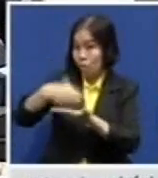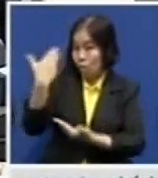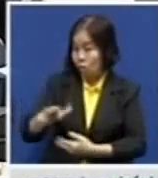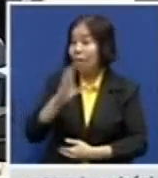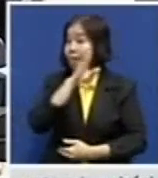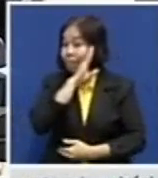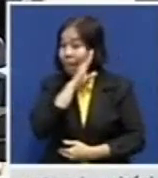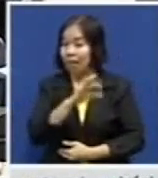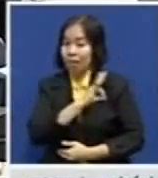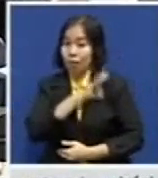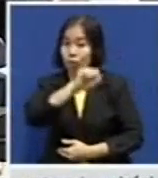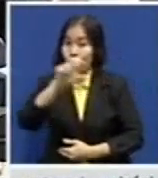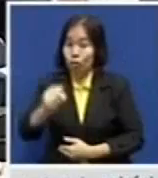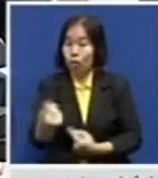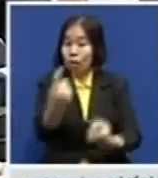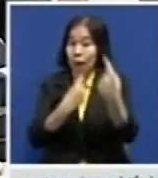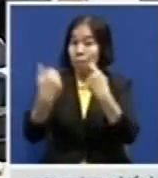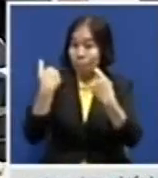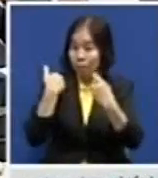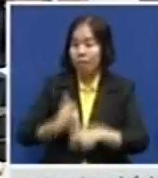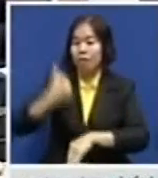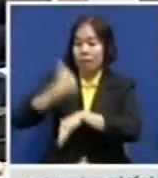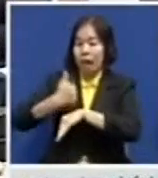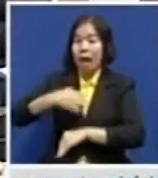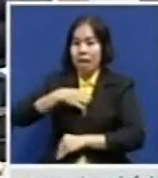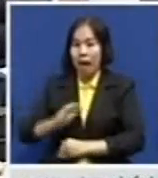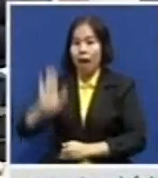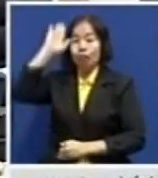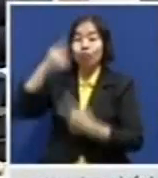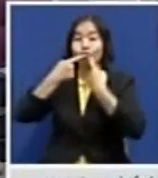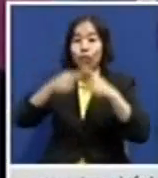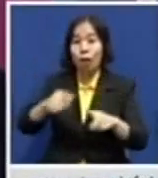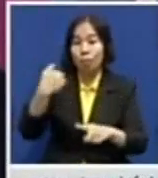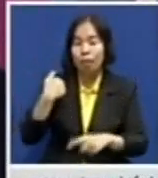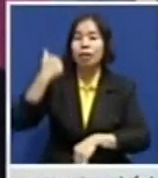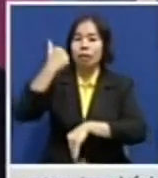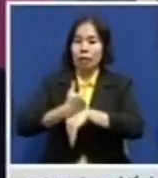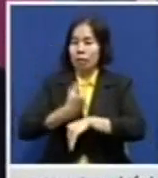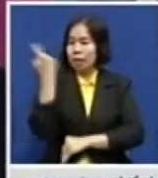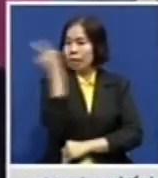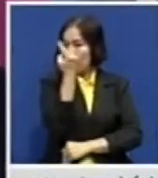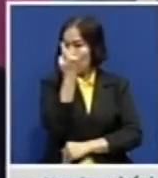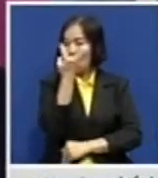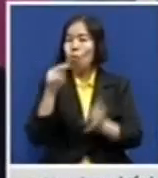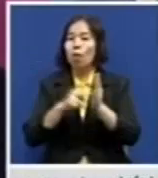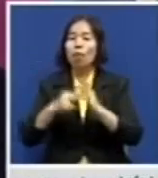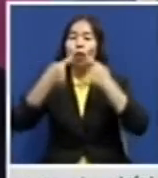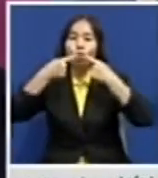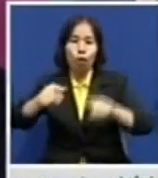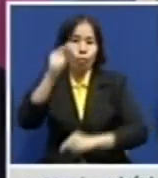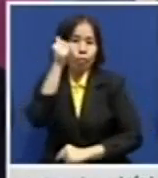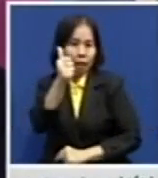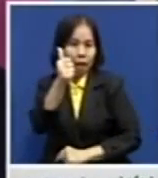แล้วเผื่อว่าท่านต้องการลุกขึ้นตอบก็ปฏิบัติตามข้อบังคับก็คือรัฐมนตรีเท่านั้นที่มีสิทธิจะอภิปรายตอบข้อซักถ